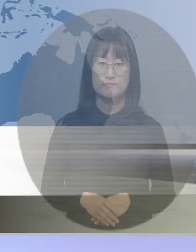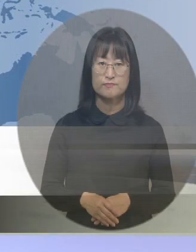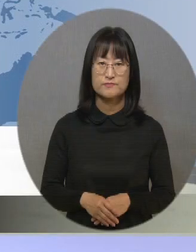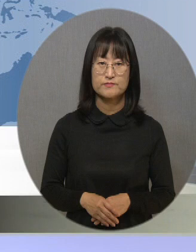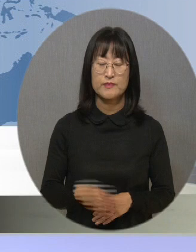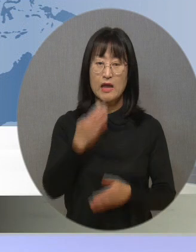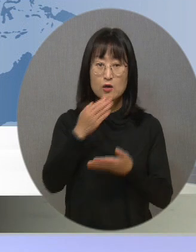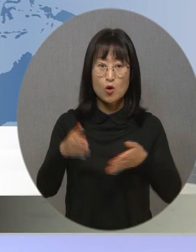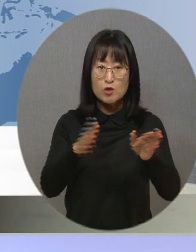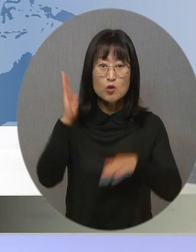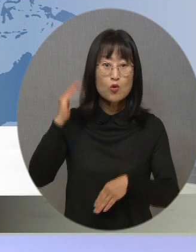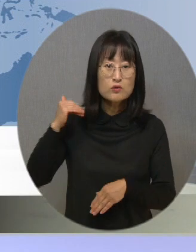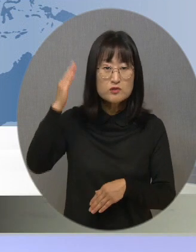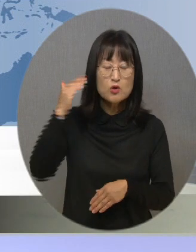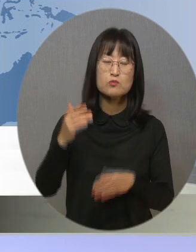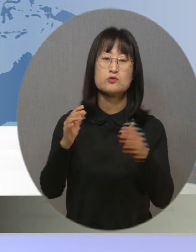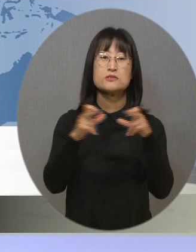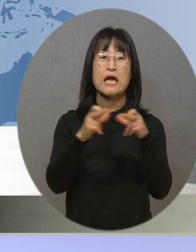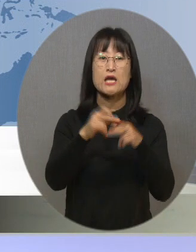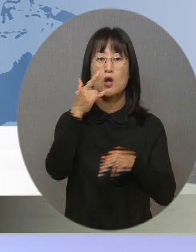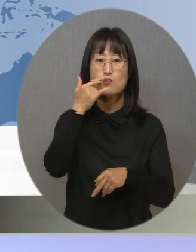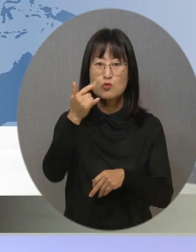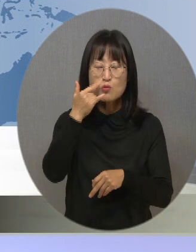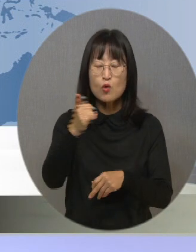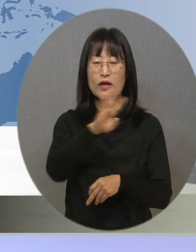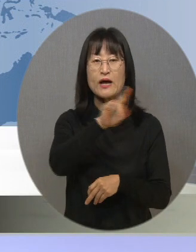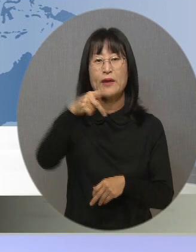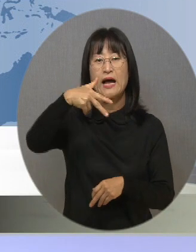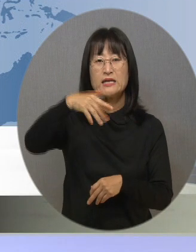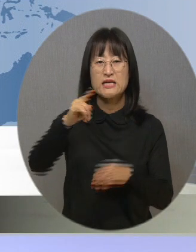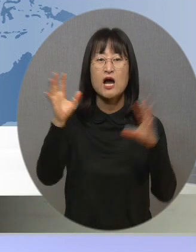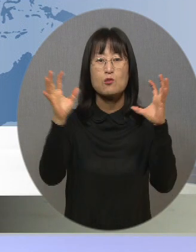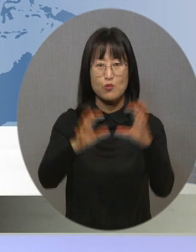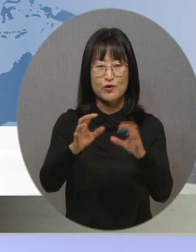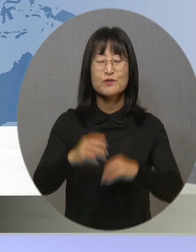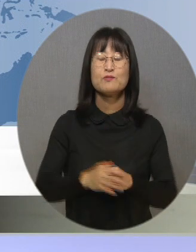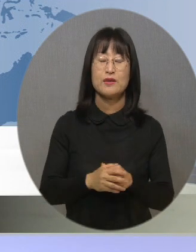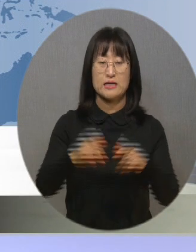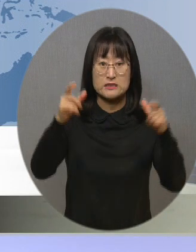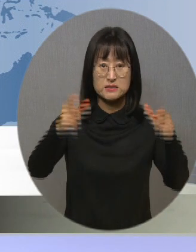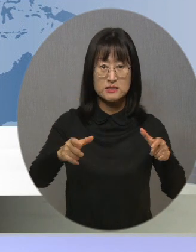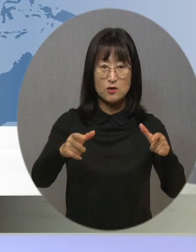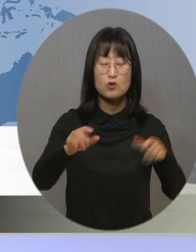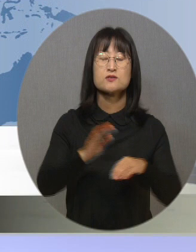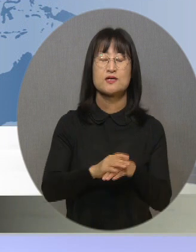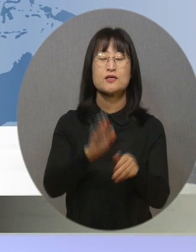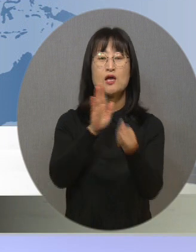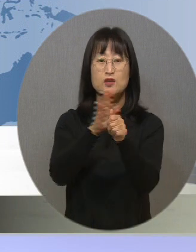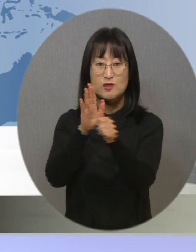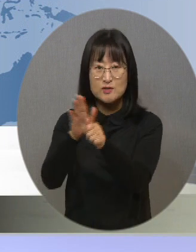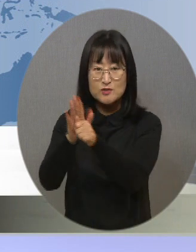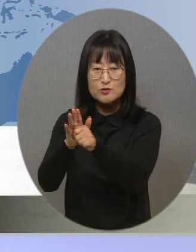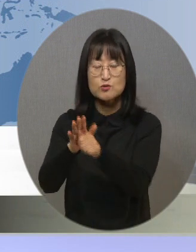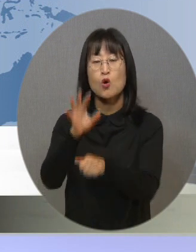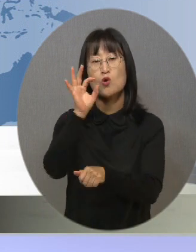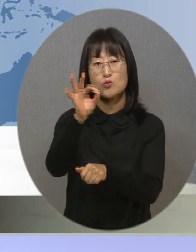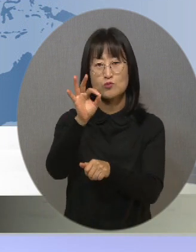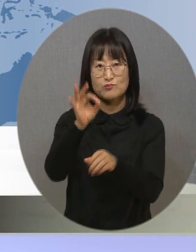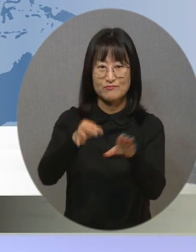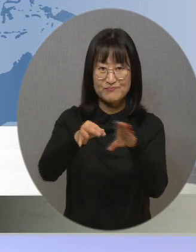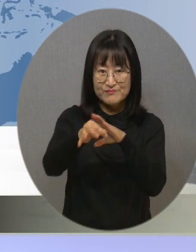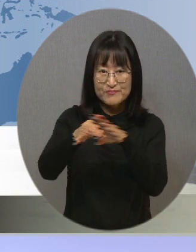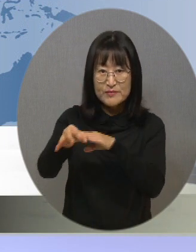경기도 의정부 장애인 부모회가 바자회를 열었습니다. 지역 주민들은 후원 물품을 구매하고 나눔에